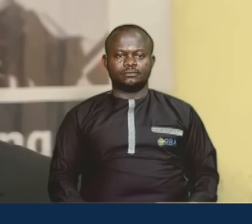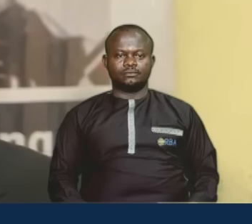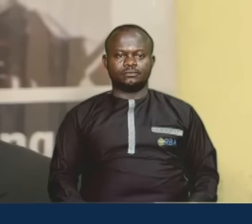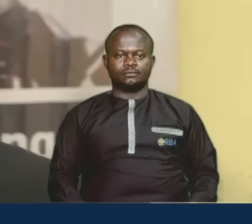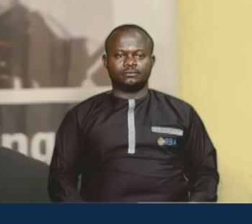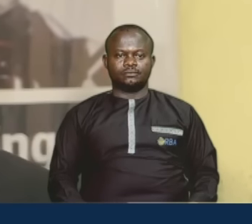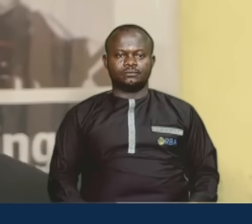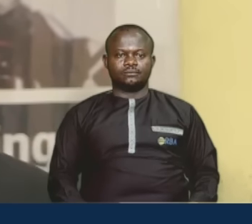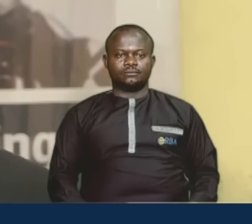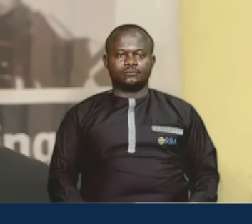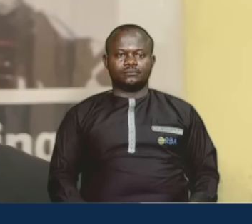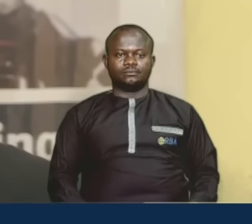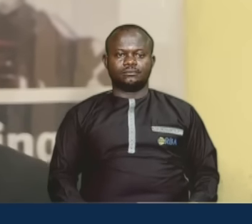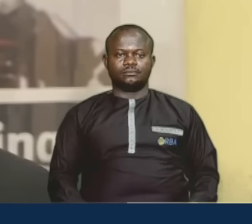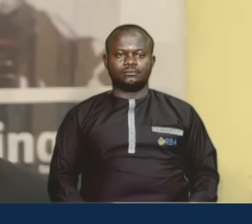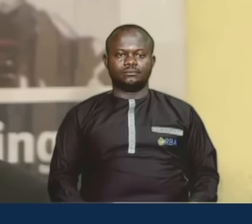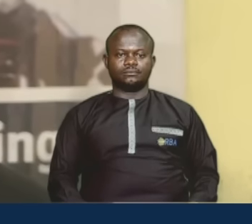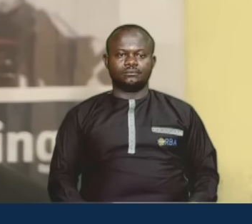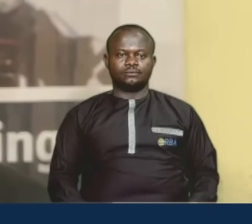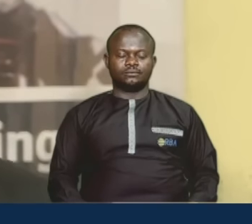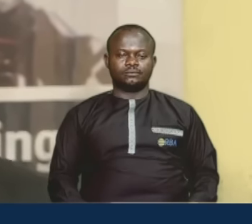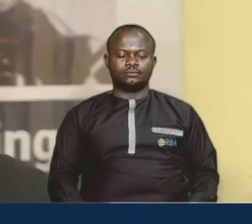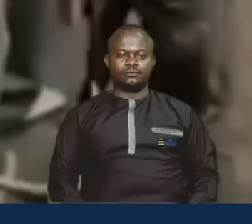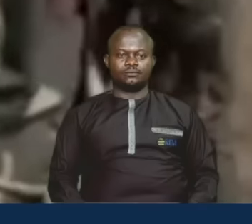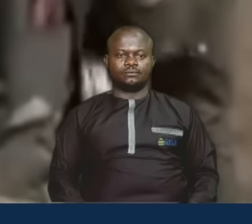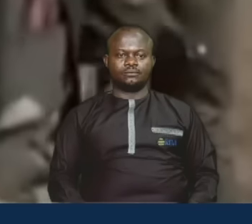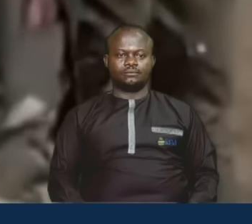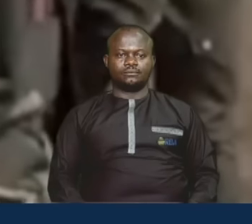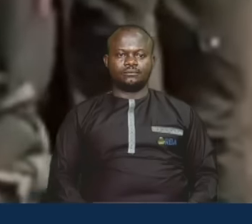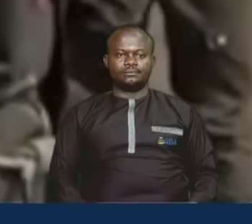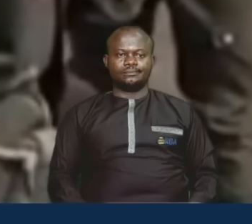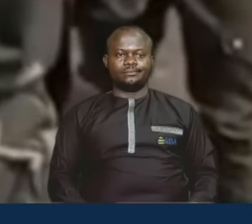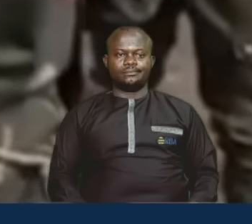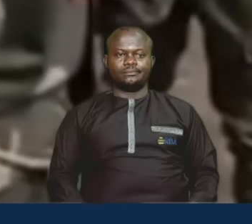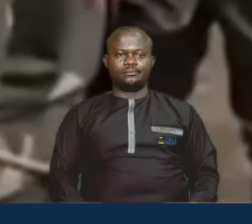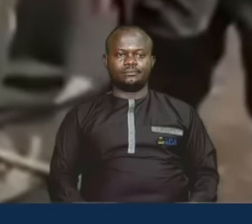countries can also do the same.